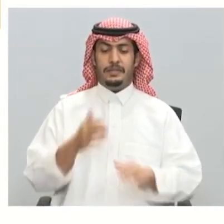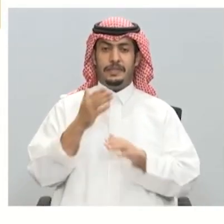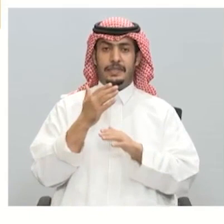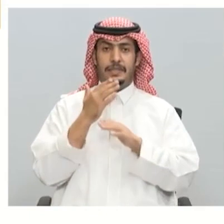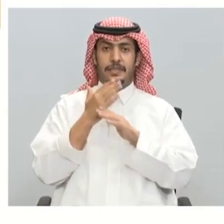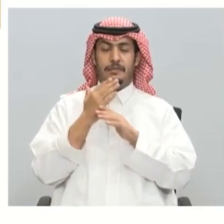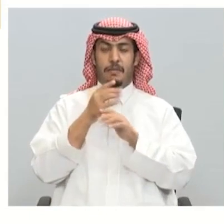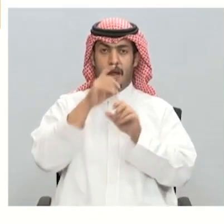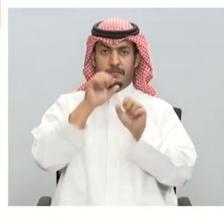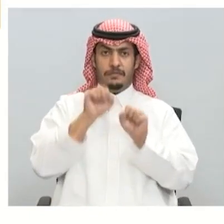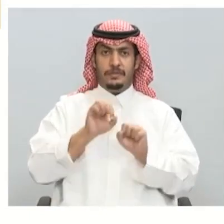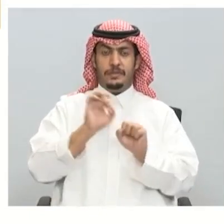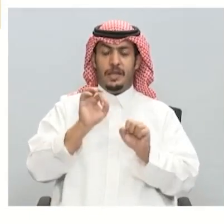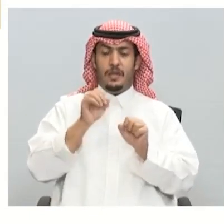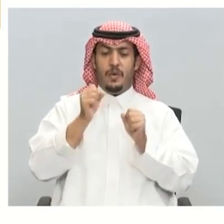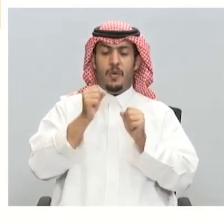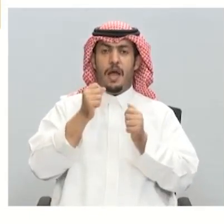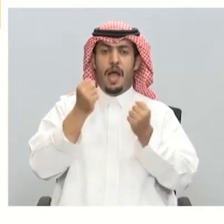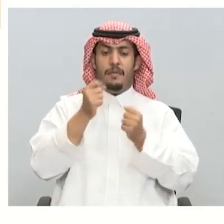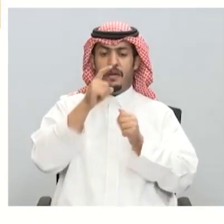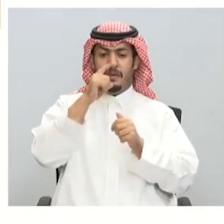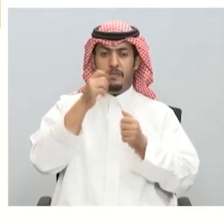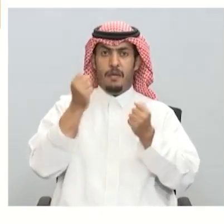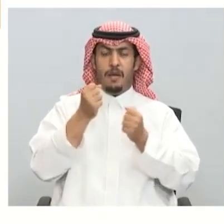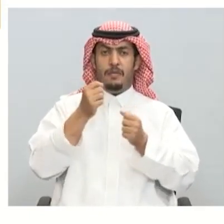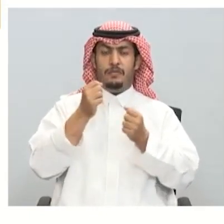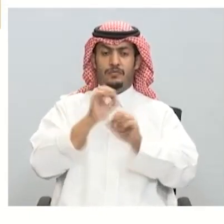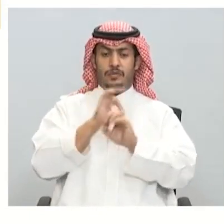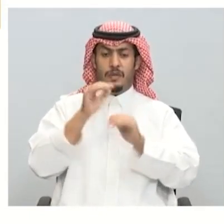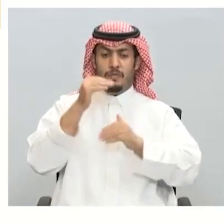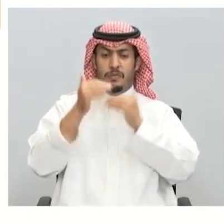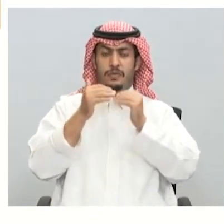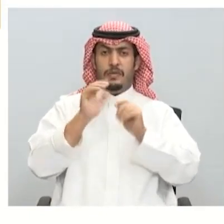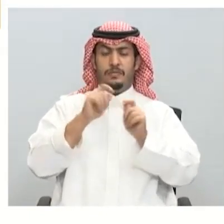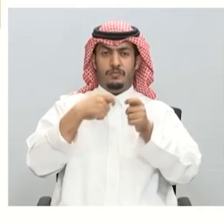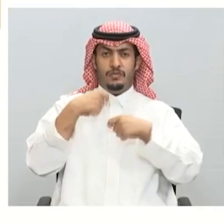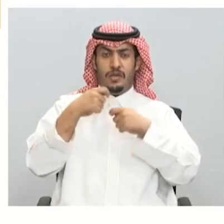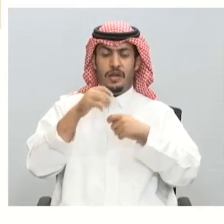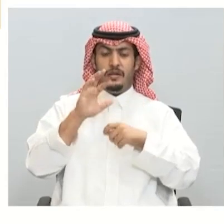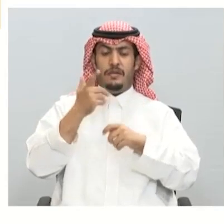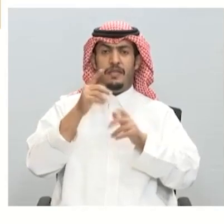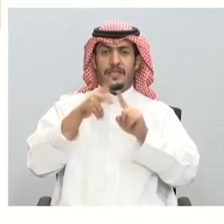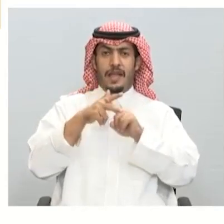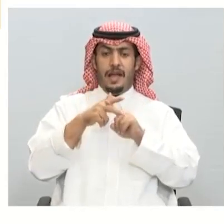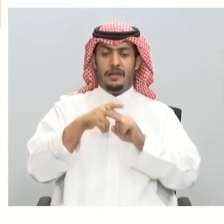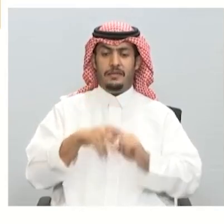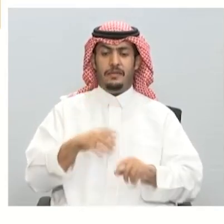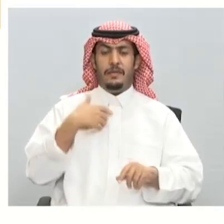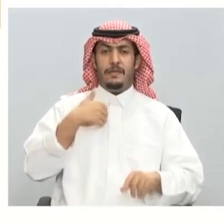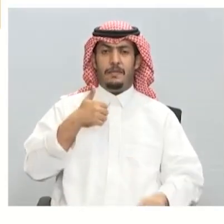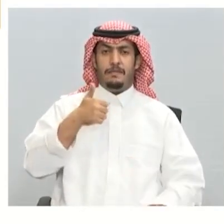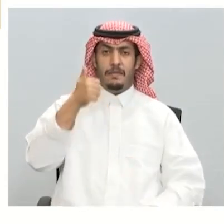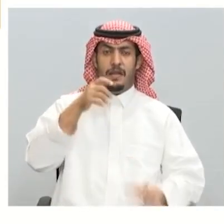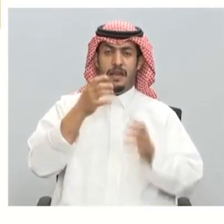هو بشريه مدربه تتمتع بمهارات افضل اعلى سواء في المجال التجاري في التقني وبالتالي تستطيع